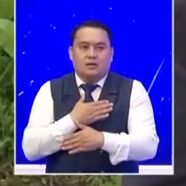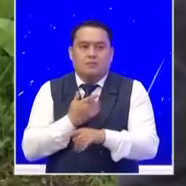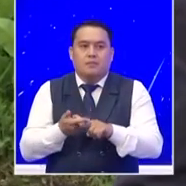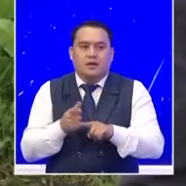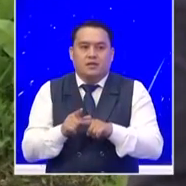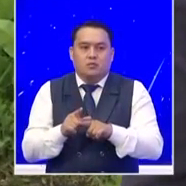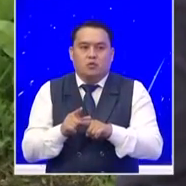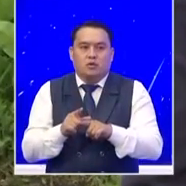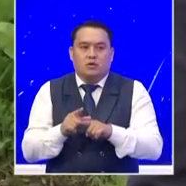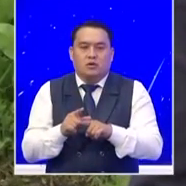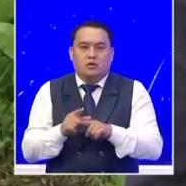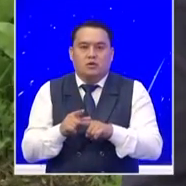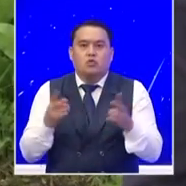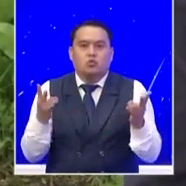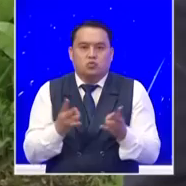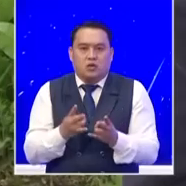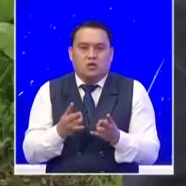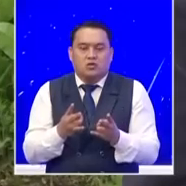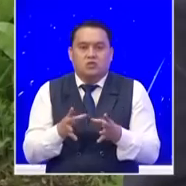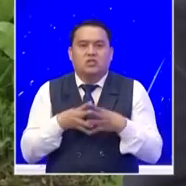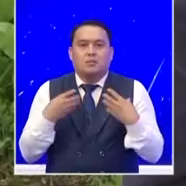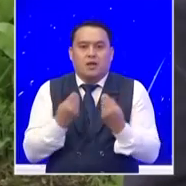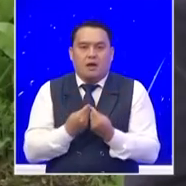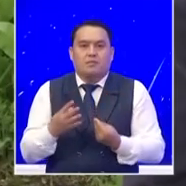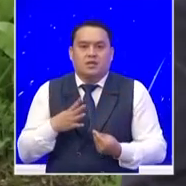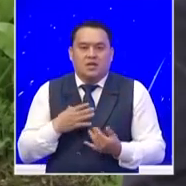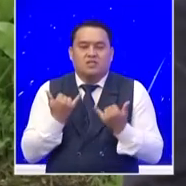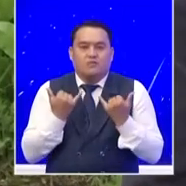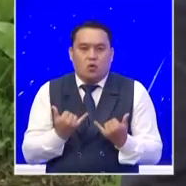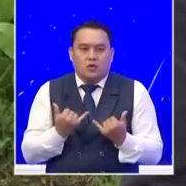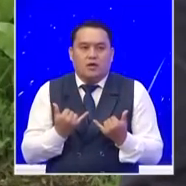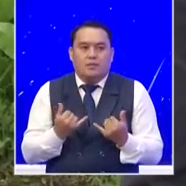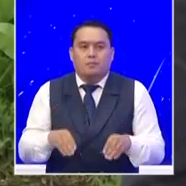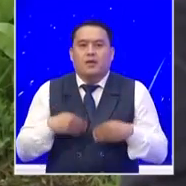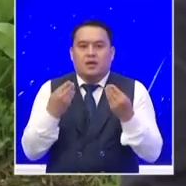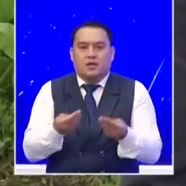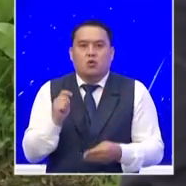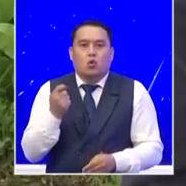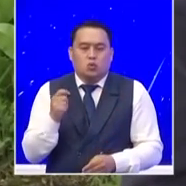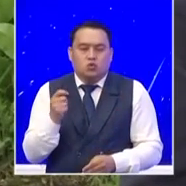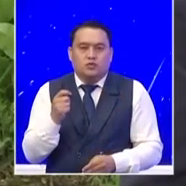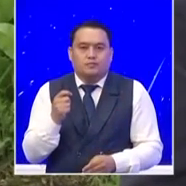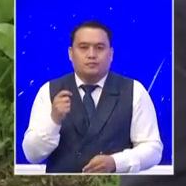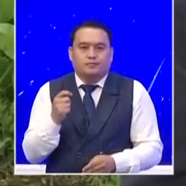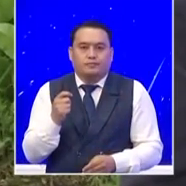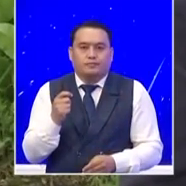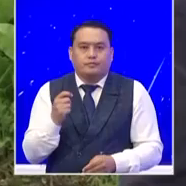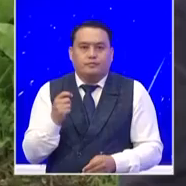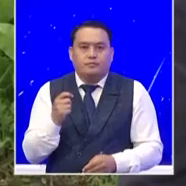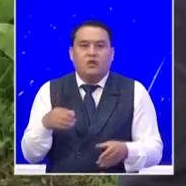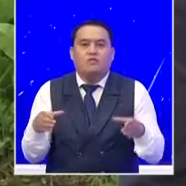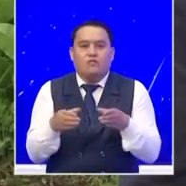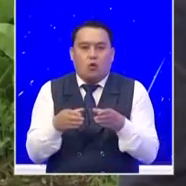Поэтому вот именно нуждающей семье было сегодня передано ключ от